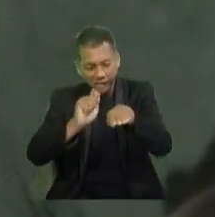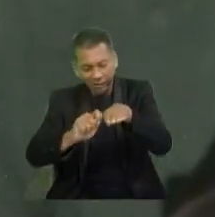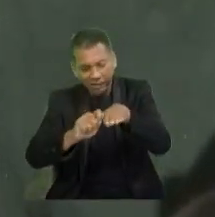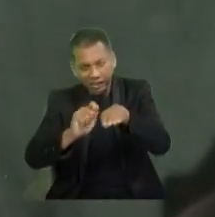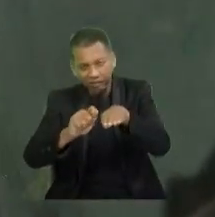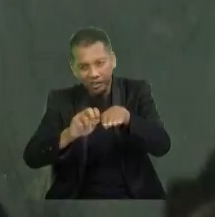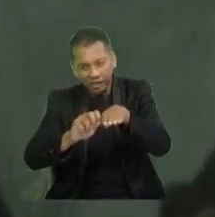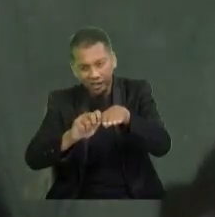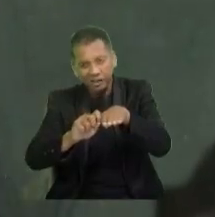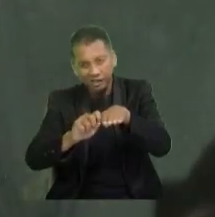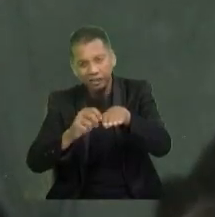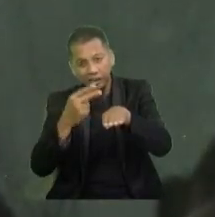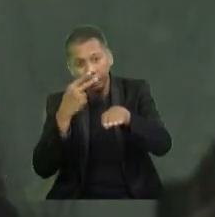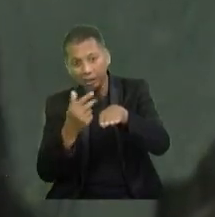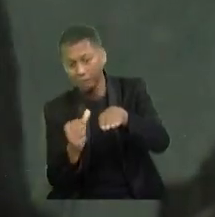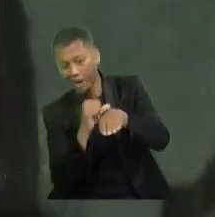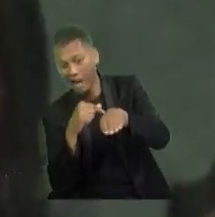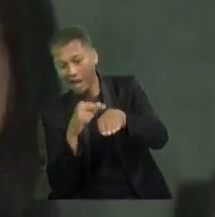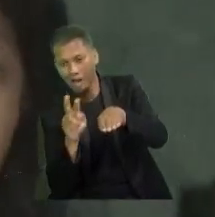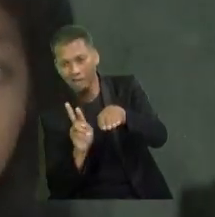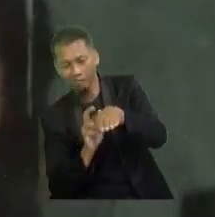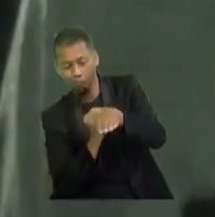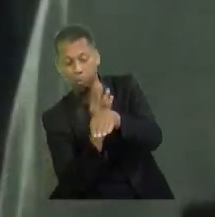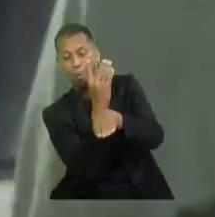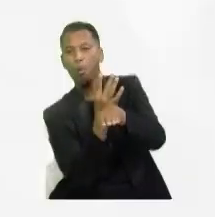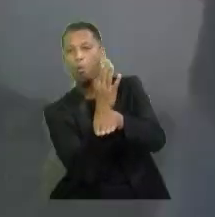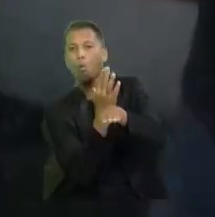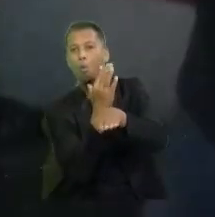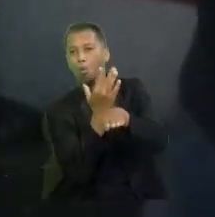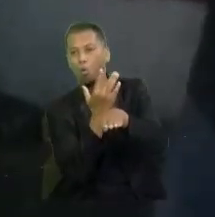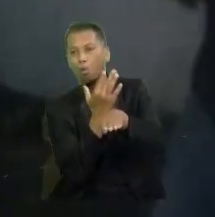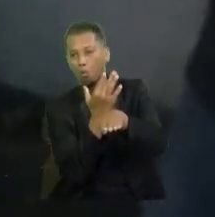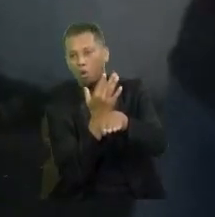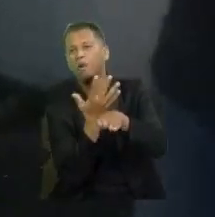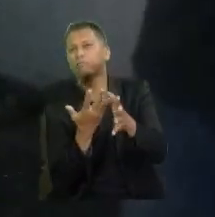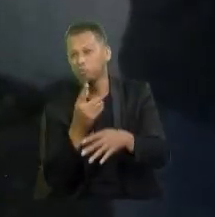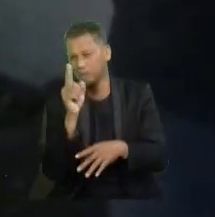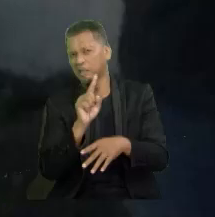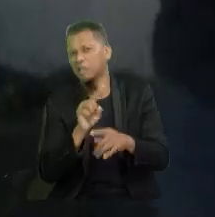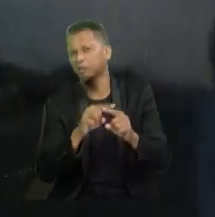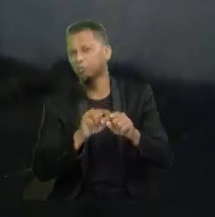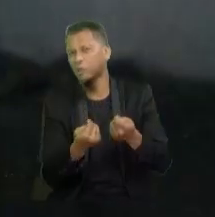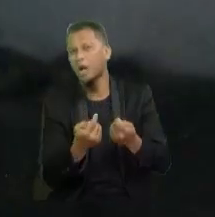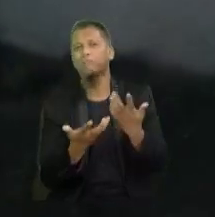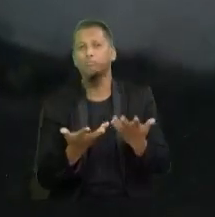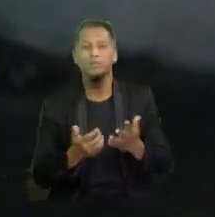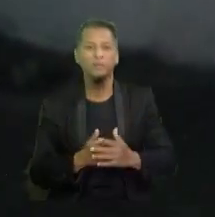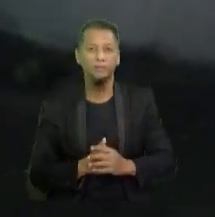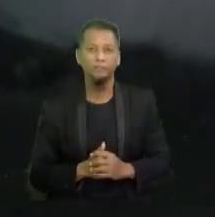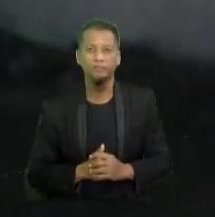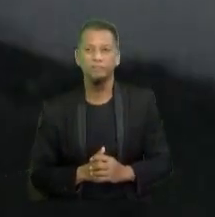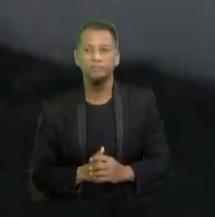bisa mengatasi tadi itu mogoknya. Ya, dia koslet. Keluhannya apa kemarin-kemarin Pak? Pompa bensin